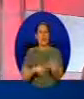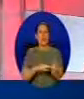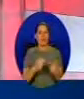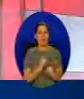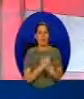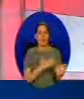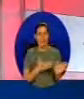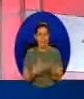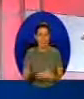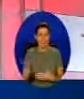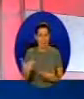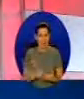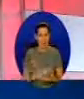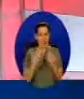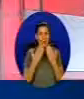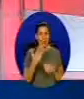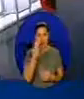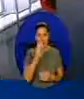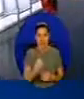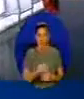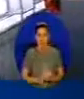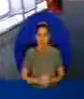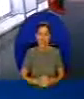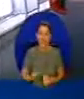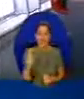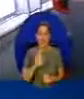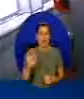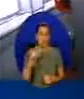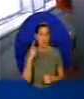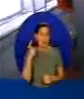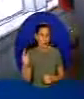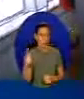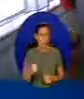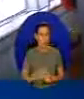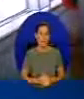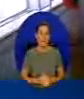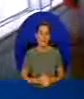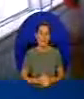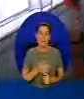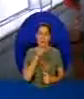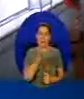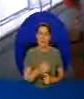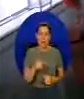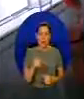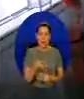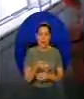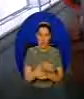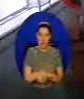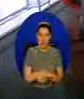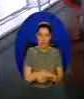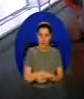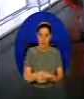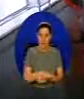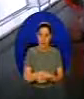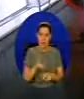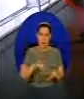שהייתם איתנו. אותנו עדיין שומעים אותנו על רקע הפרידה. תגיד, הוא מת כשגדולתו